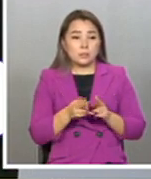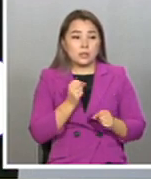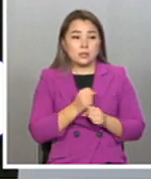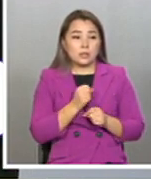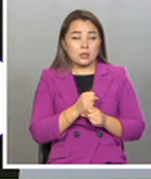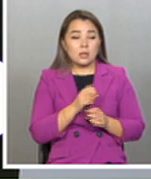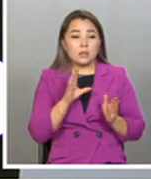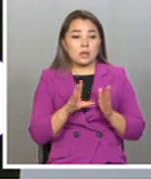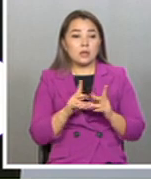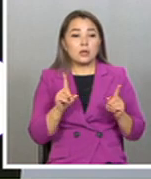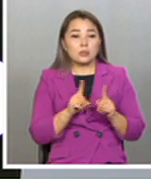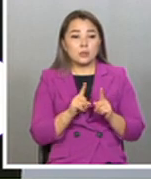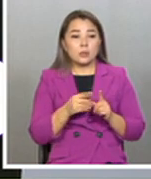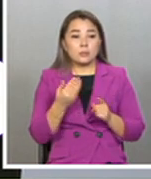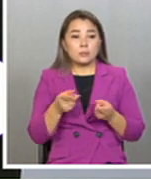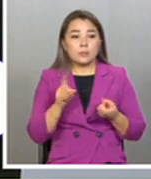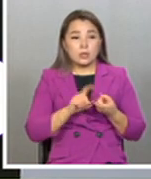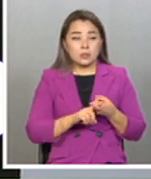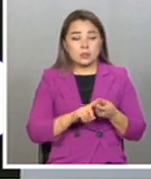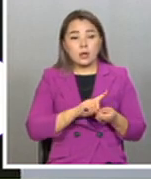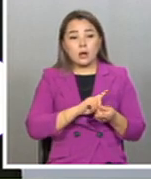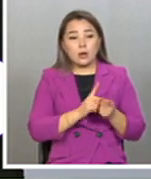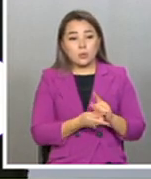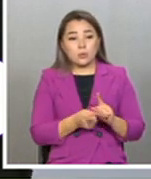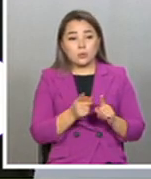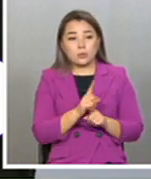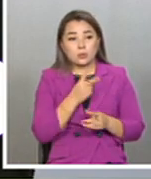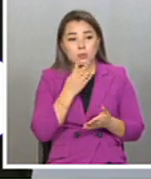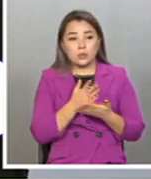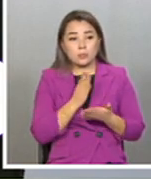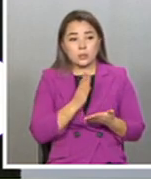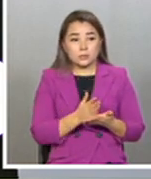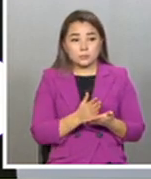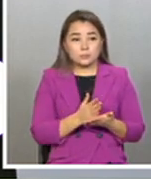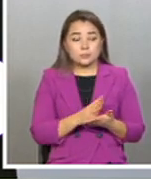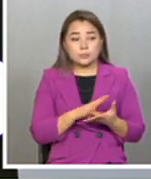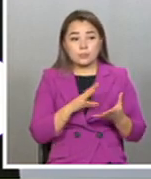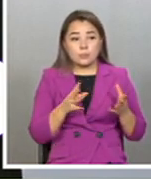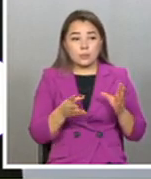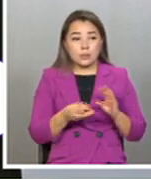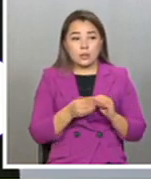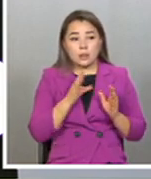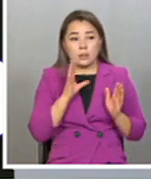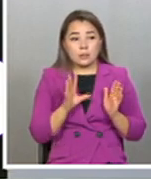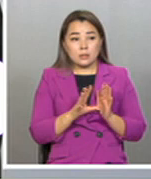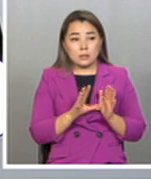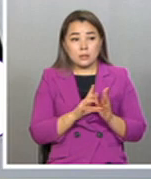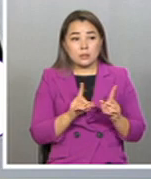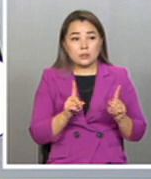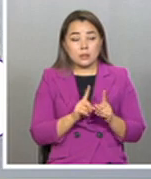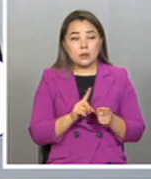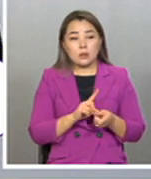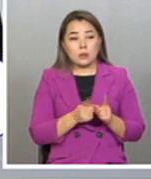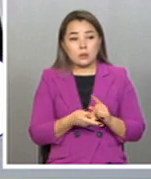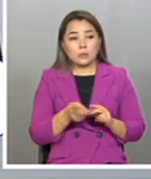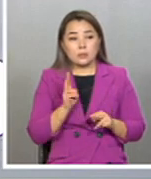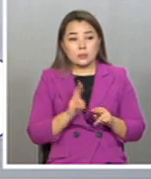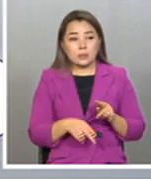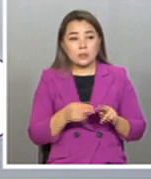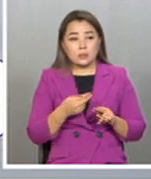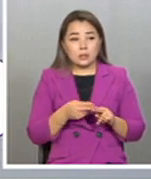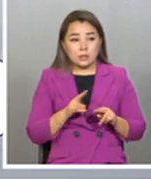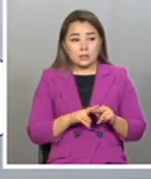электр энергиясына ауысады деген сөз. Жалпы электр энергиясына ауысып болғаннан кейін сіздерде электр